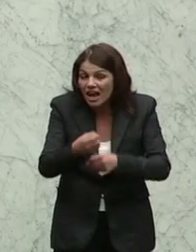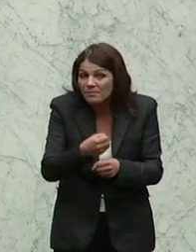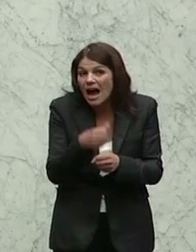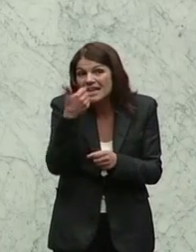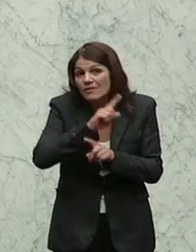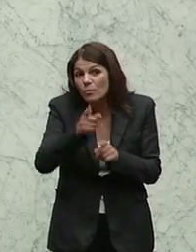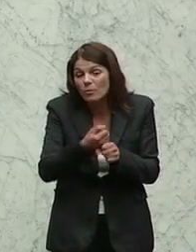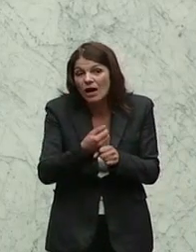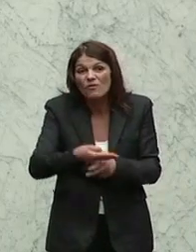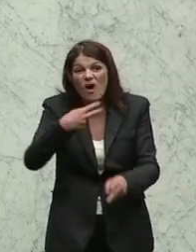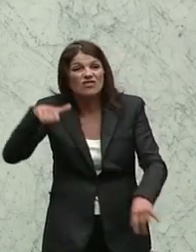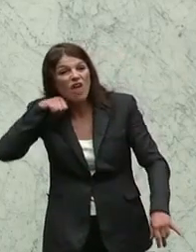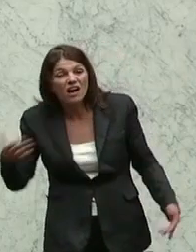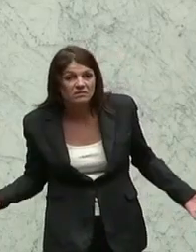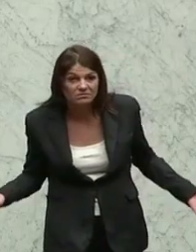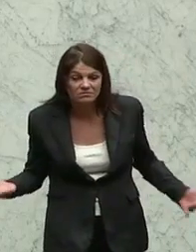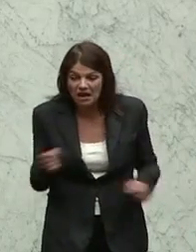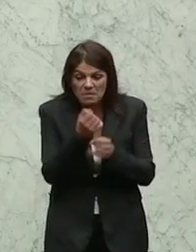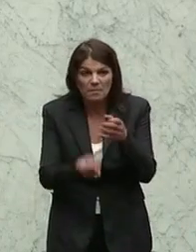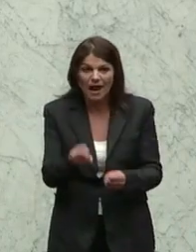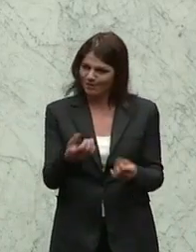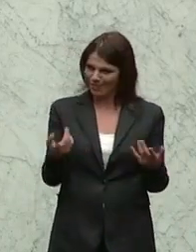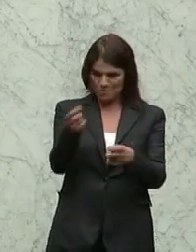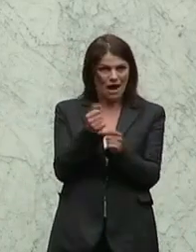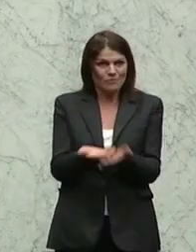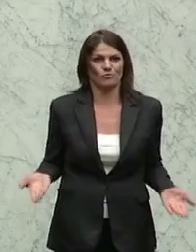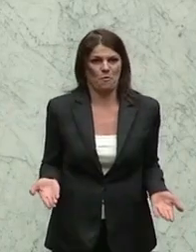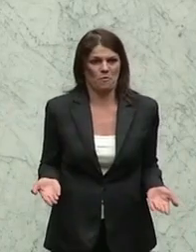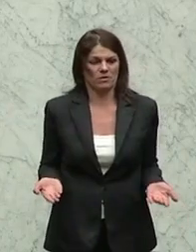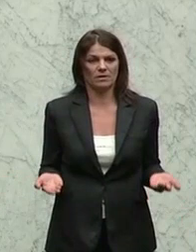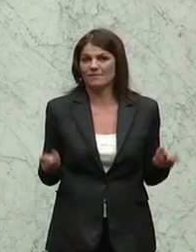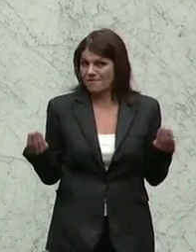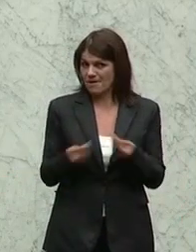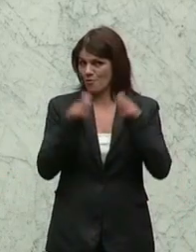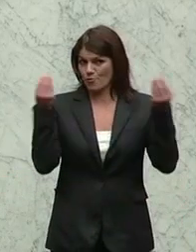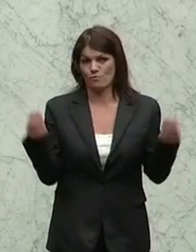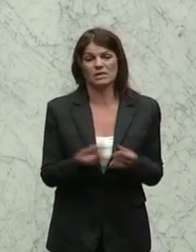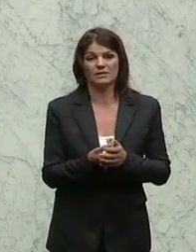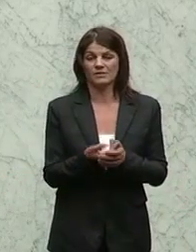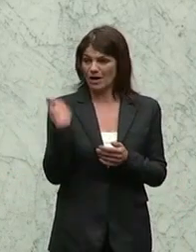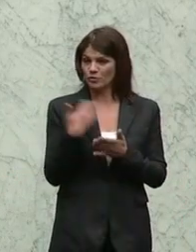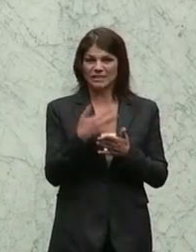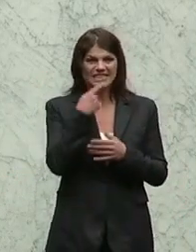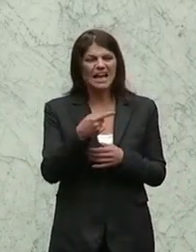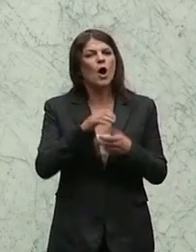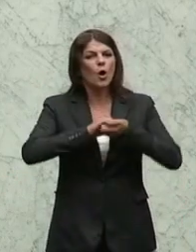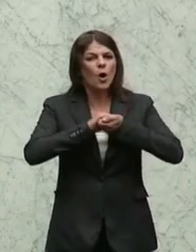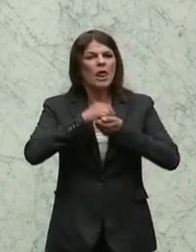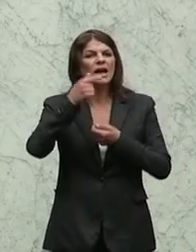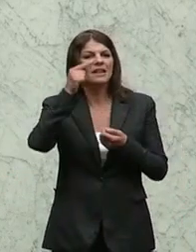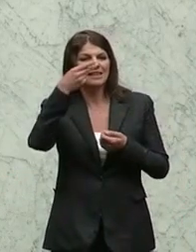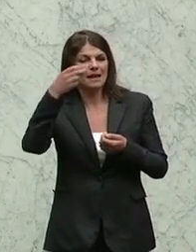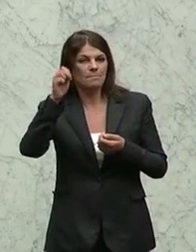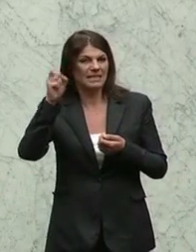eines nicht machen, schlachten. Und da sind wir auch beim besten Weg dazu. Weil, es wurde auch schon erwähnt, der Kollege Demmesler hat gesagt,